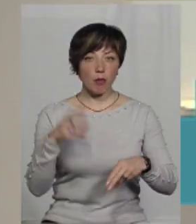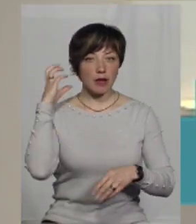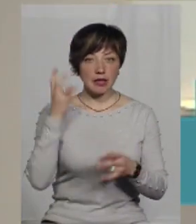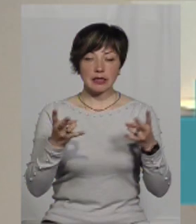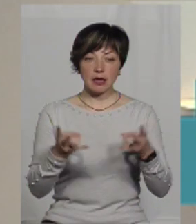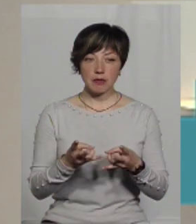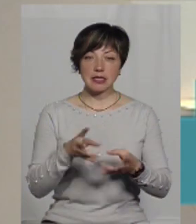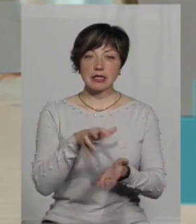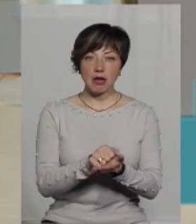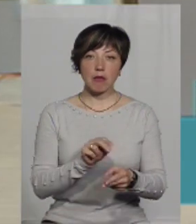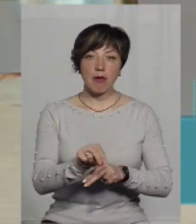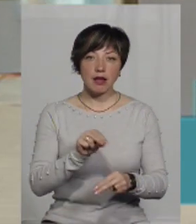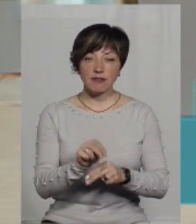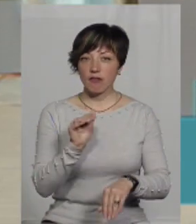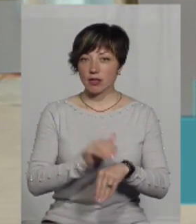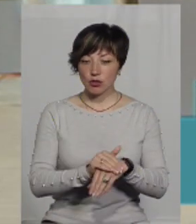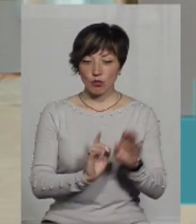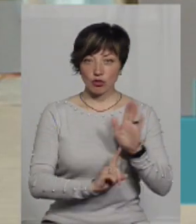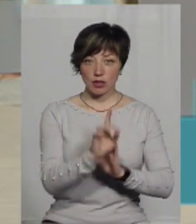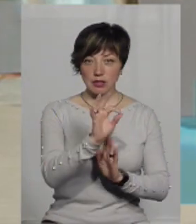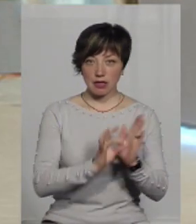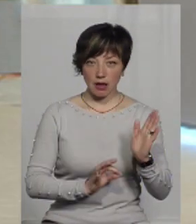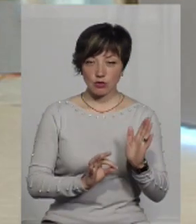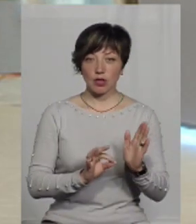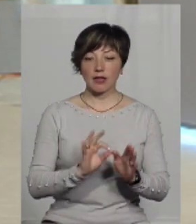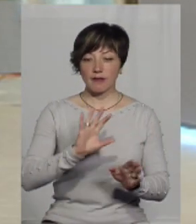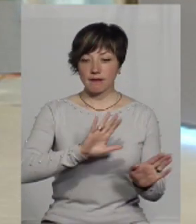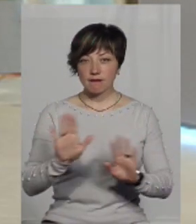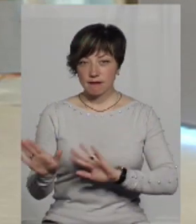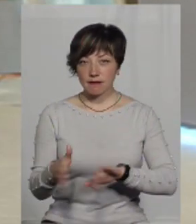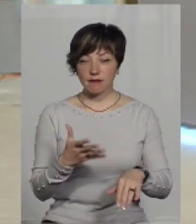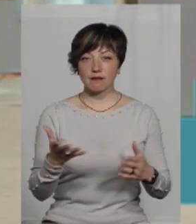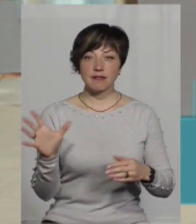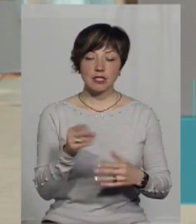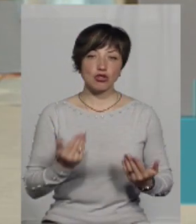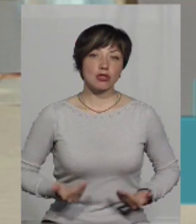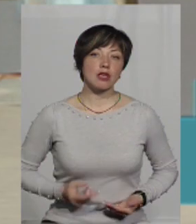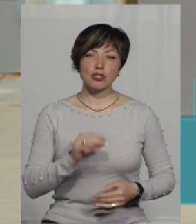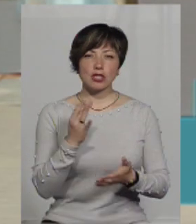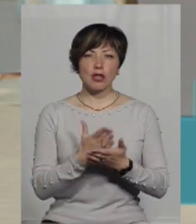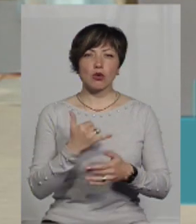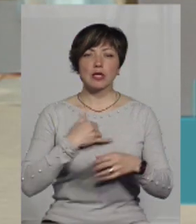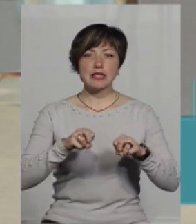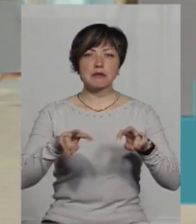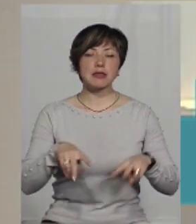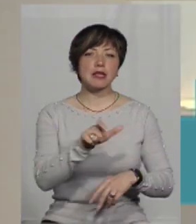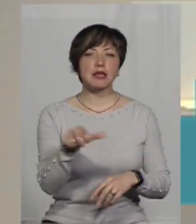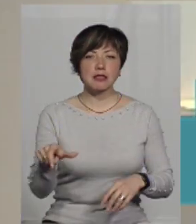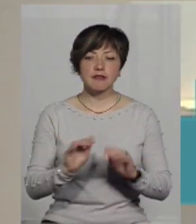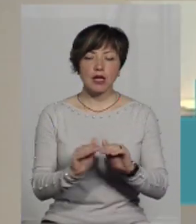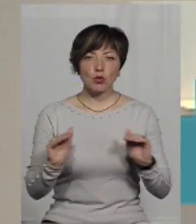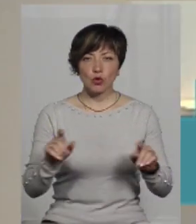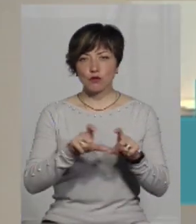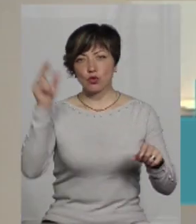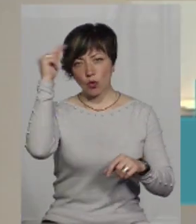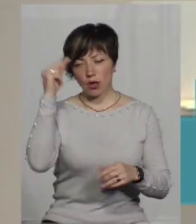це треба займатися, фактично починати одразу після операції і все життя. Чи є у нас спеціалісти відповідні у